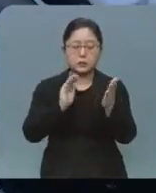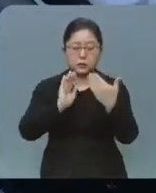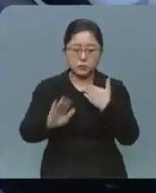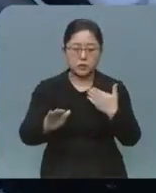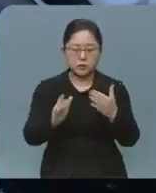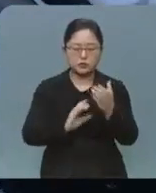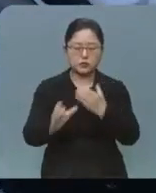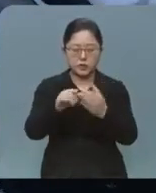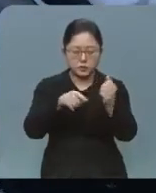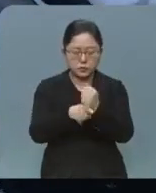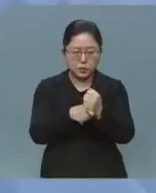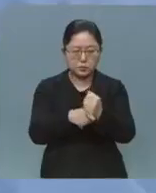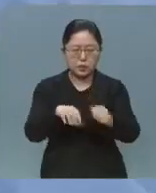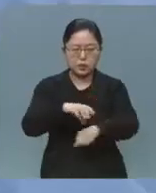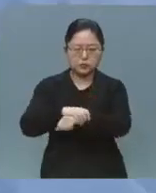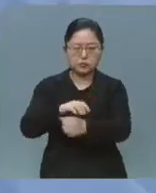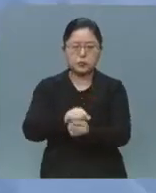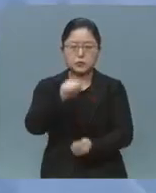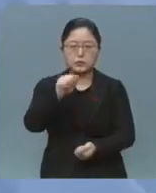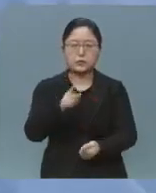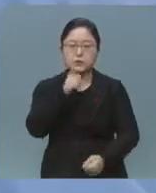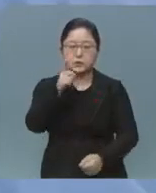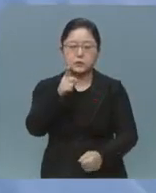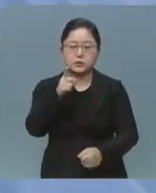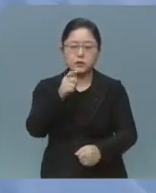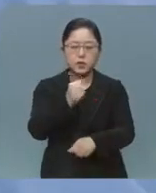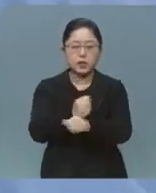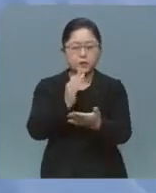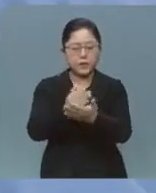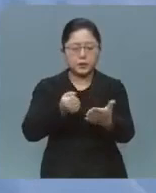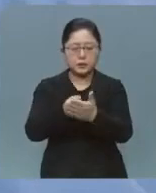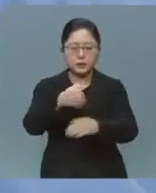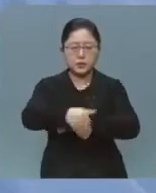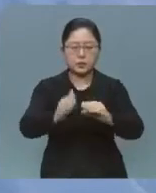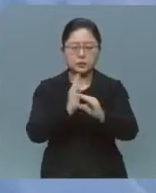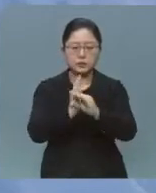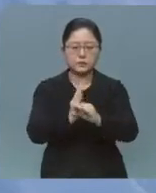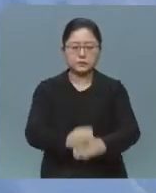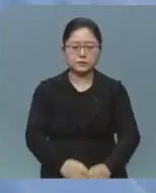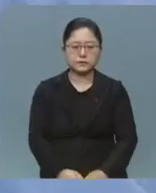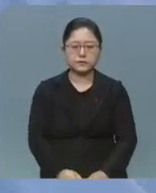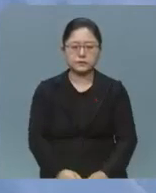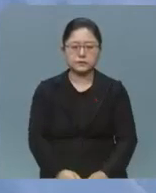끝나는 대로 추가 조사를 거쳐 구속영장 신청 여부를 결정할 계획입니다.